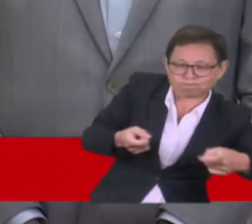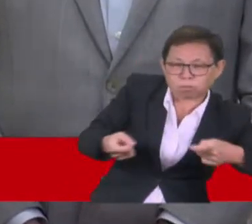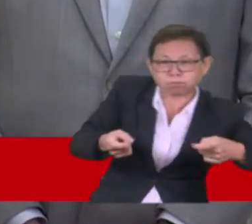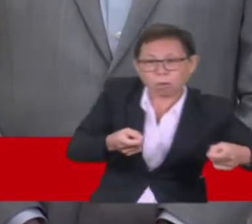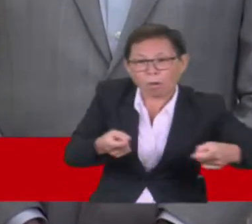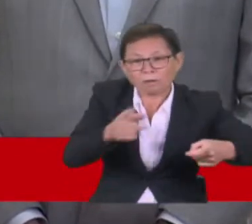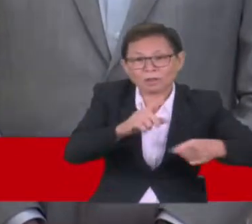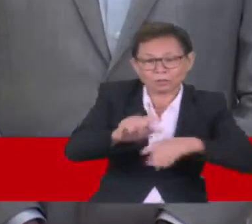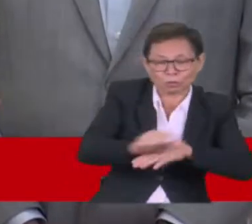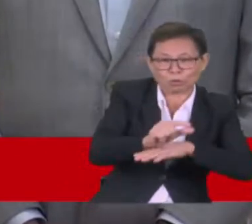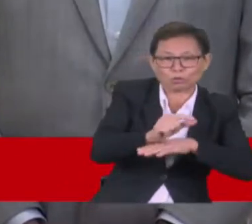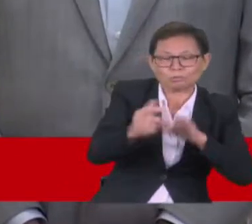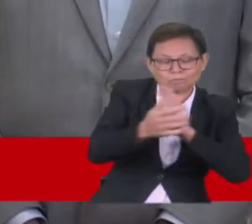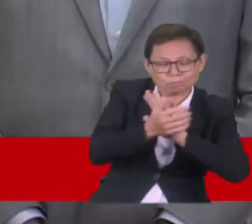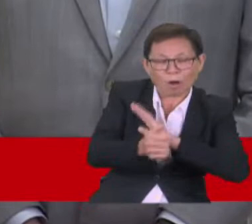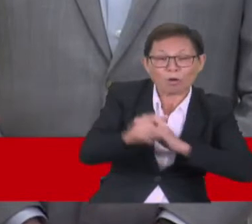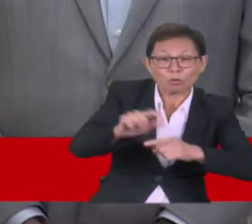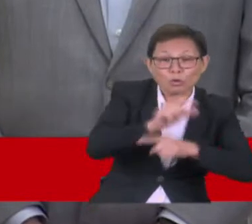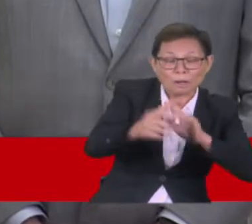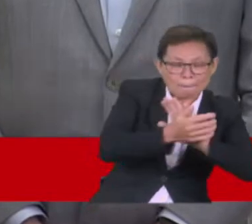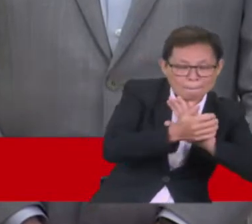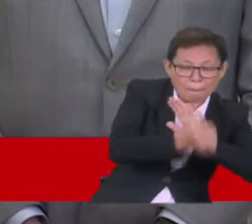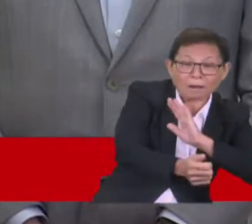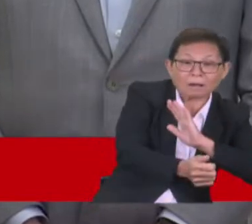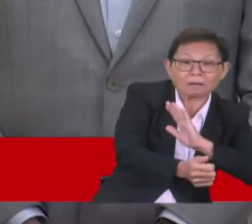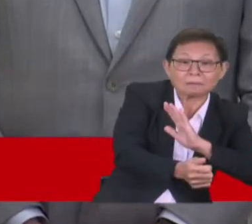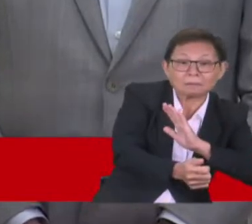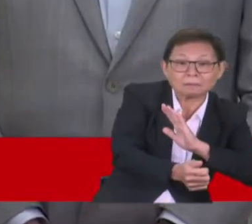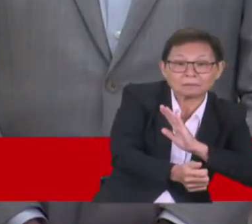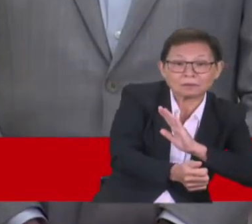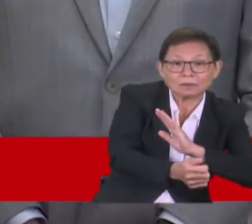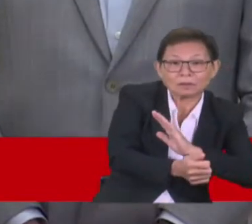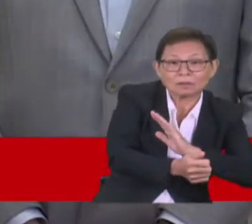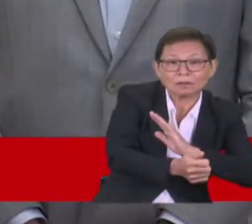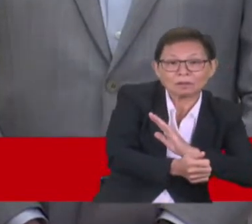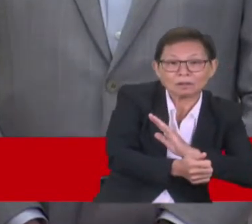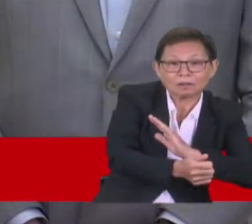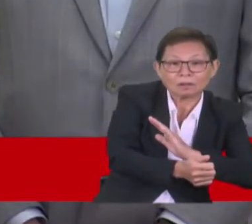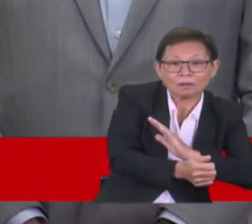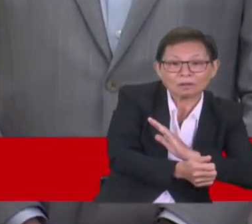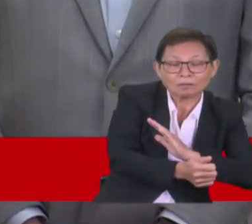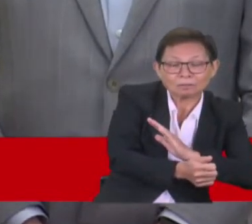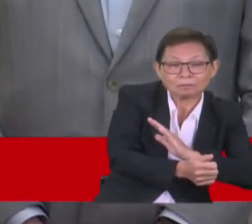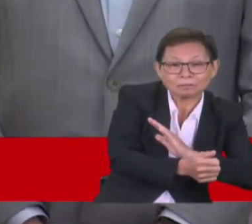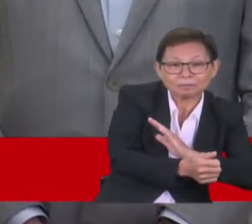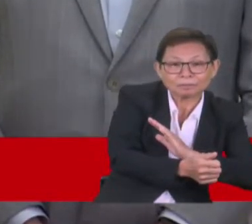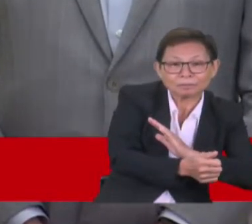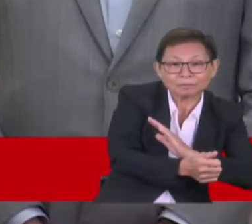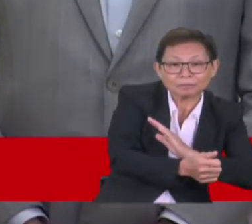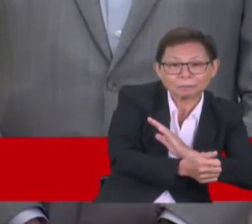dan menggunakan kepahiran memenuhi keperluan